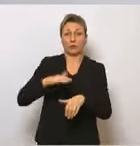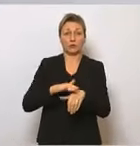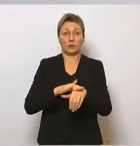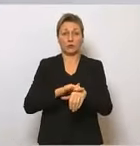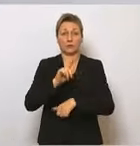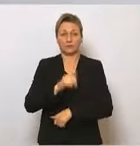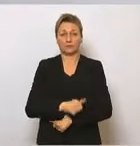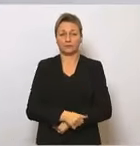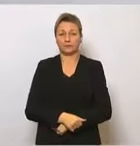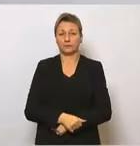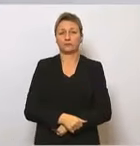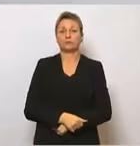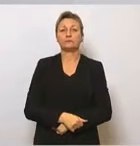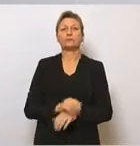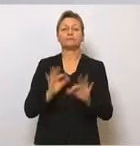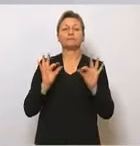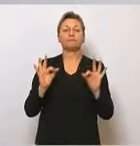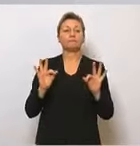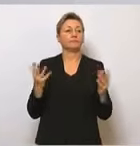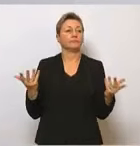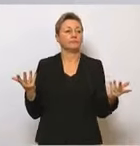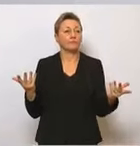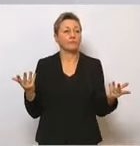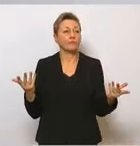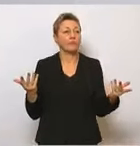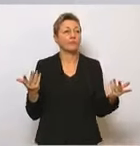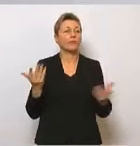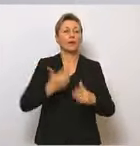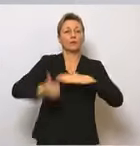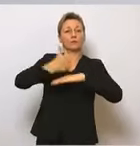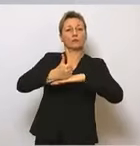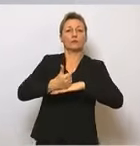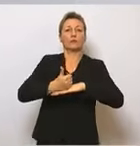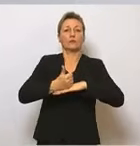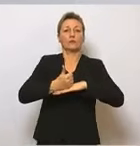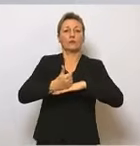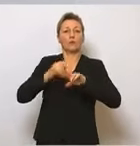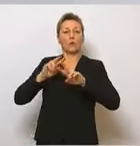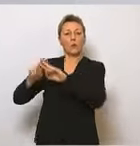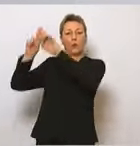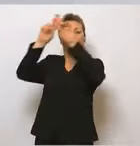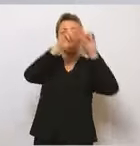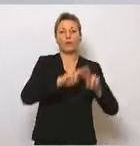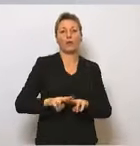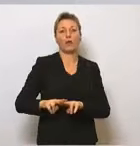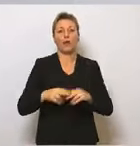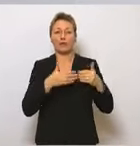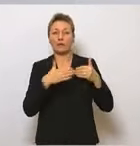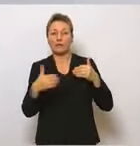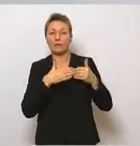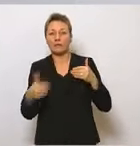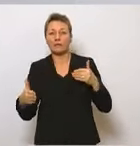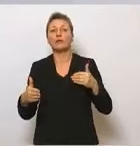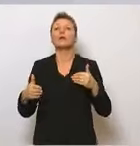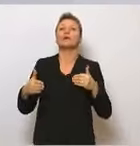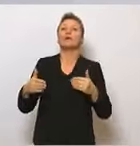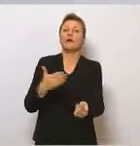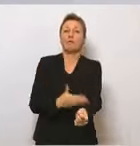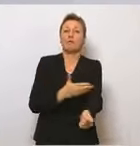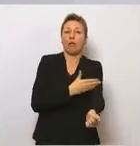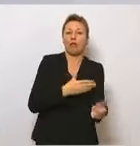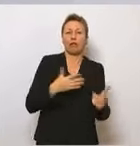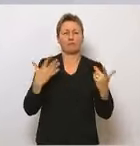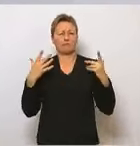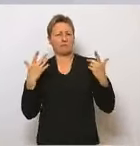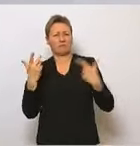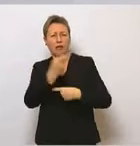sûr c'est qu'aujourd'hui dans l'agenda à la fois de souveraineté européenne, de gains de parts de marché, de création d'emplois de